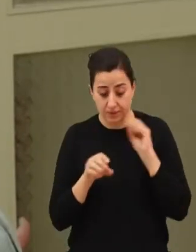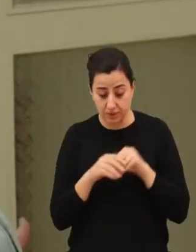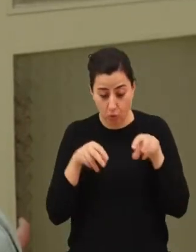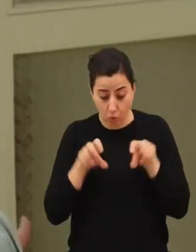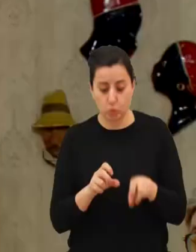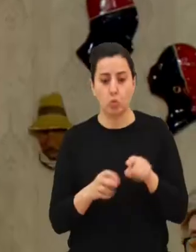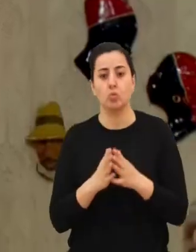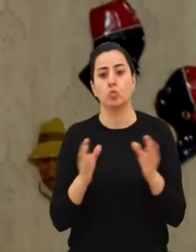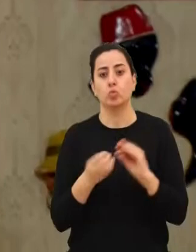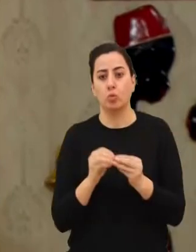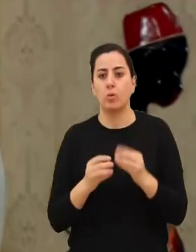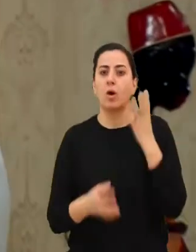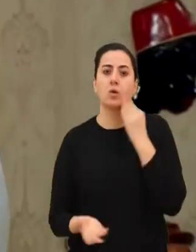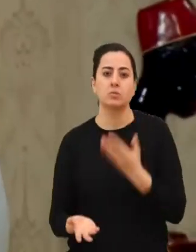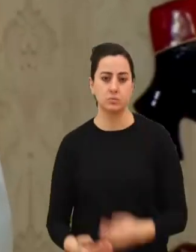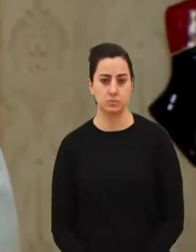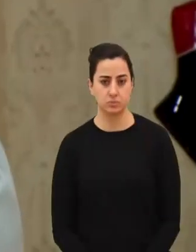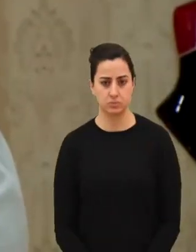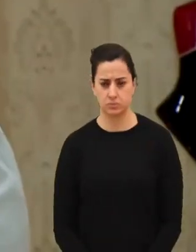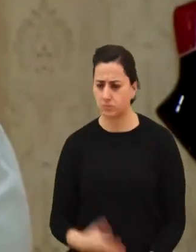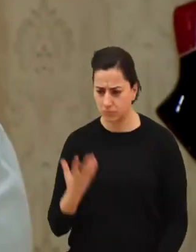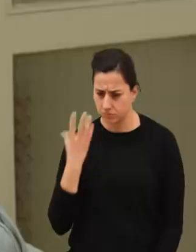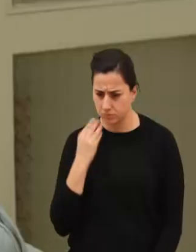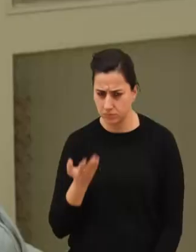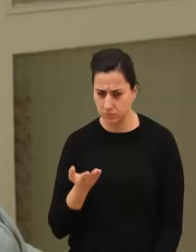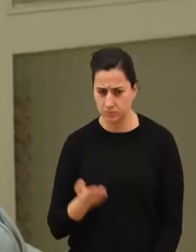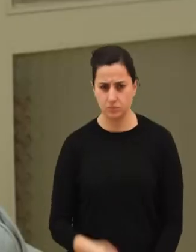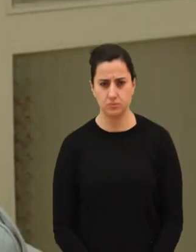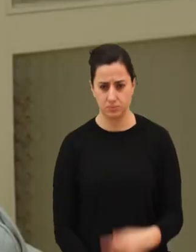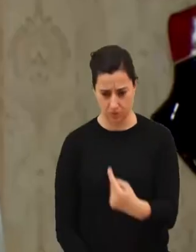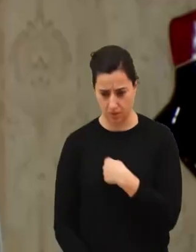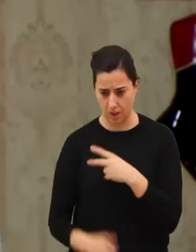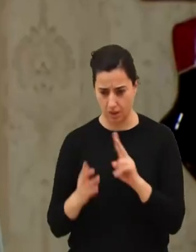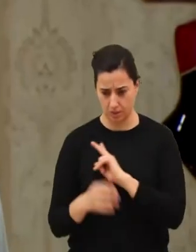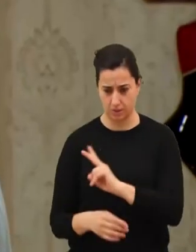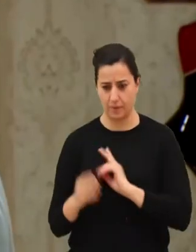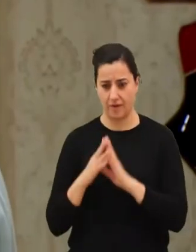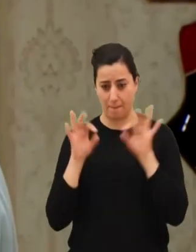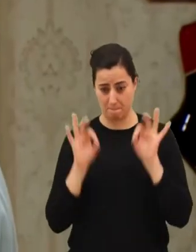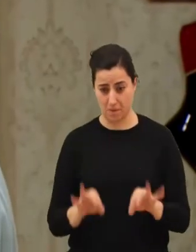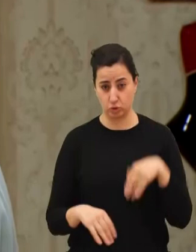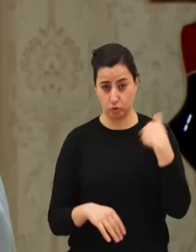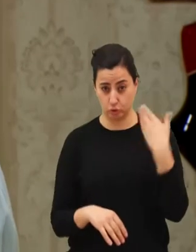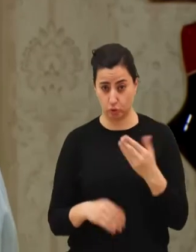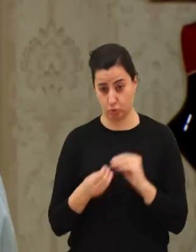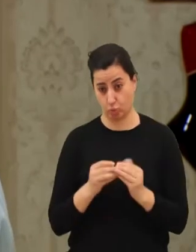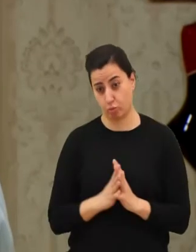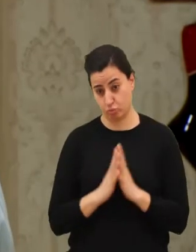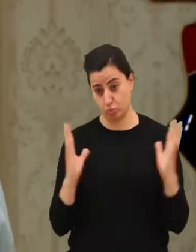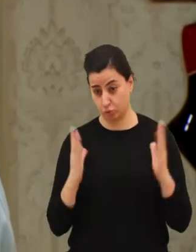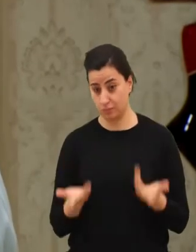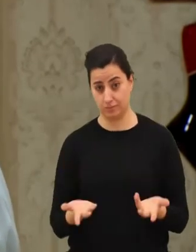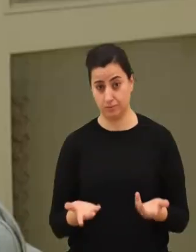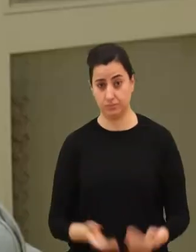yaşamaya başlayınca başlar. Nasıl yani? Senle ben aynı evde yaşamaya başladıktan sonra mı dertleriniz